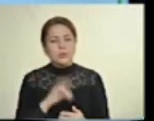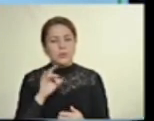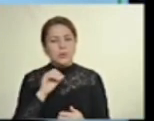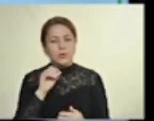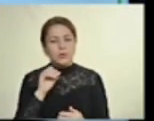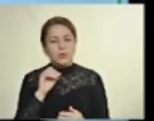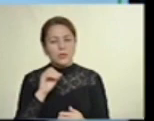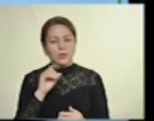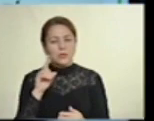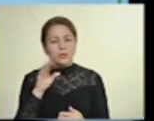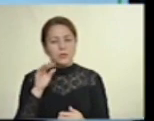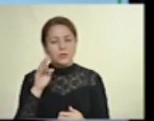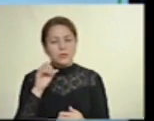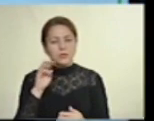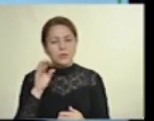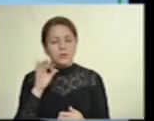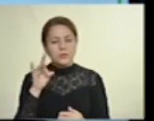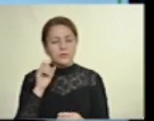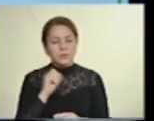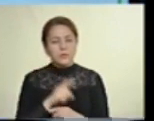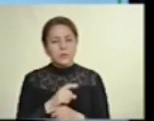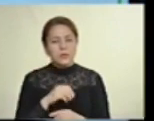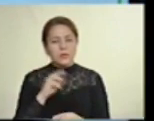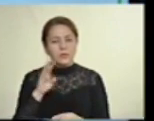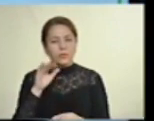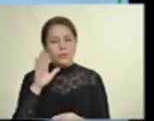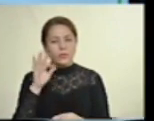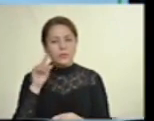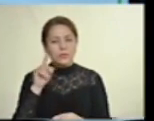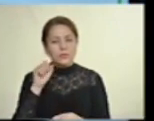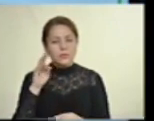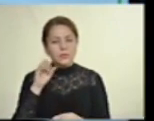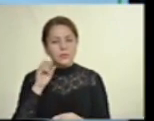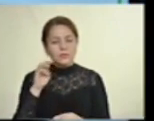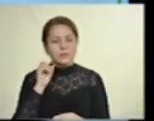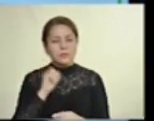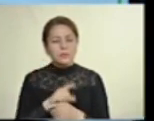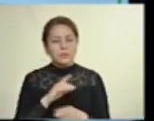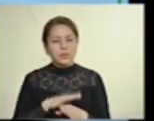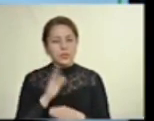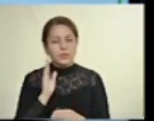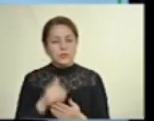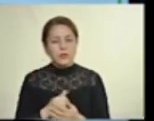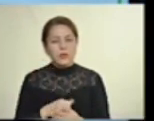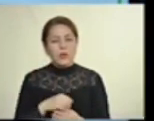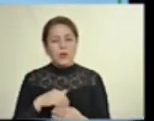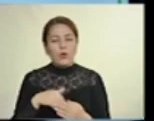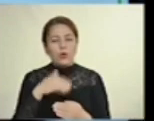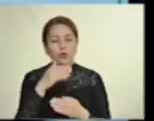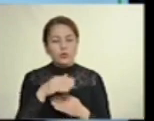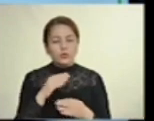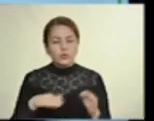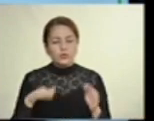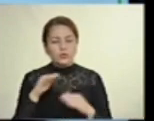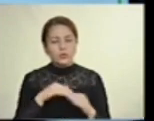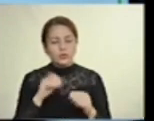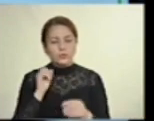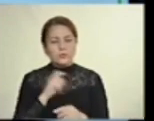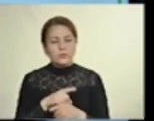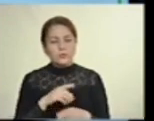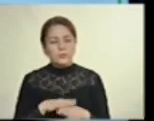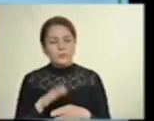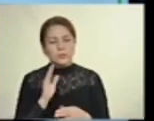Rezonator vazifasini bajaradi. Muvozanat vazifasini bajaradi. Oldinga suzish vazifasini